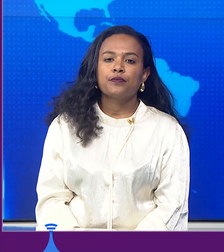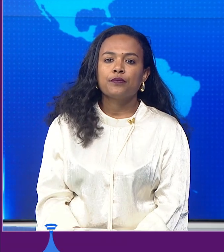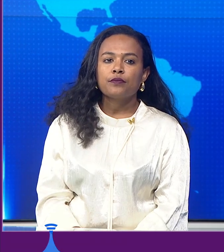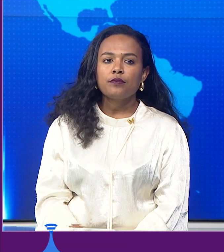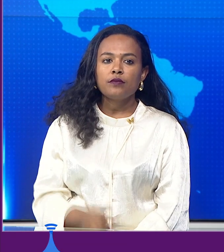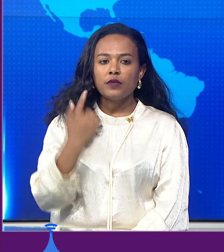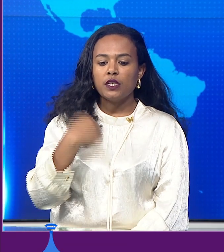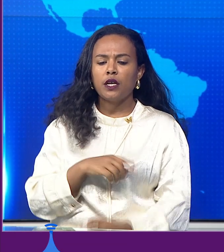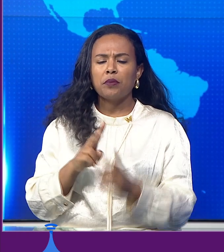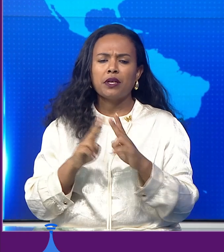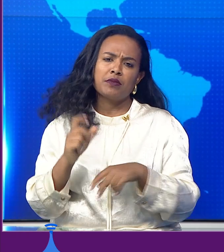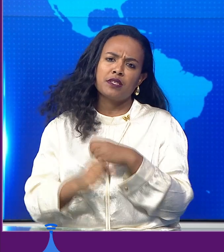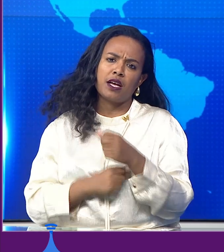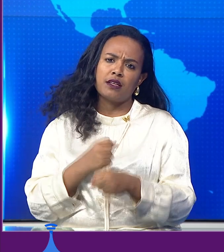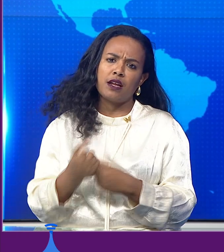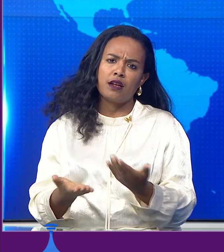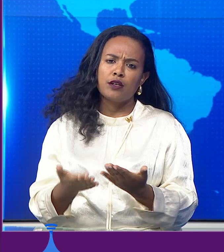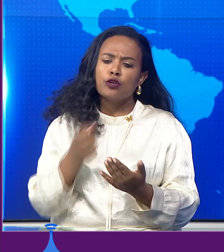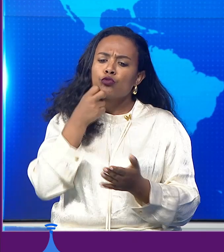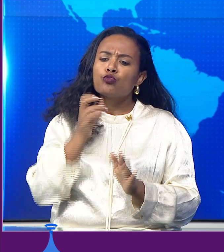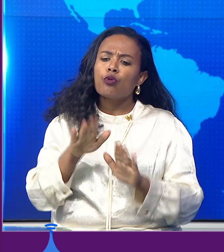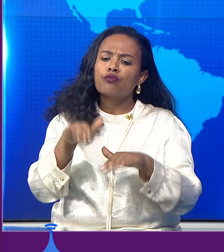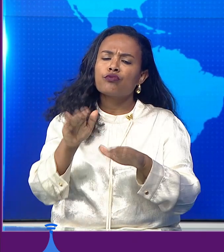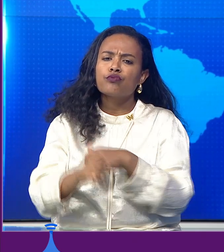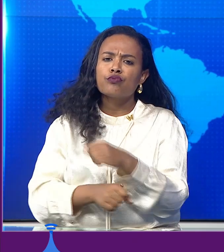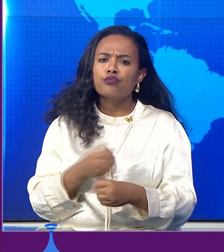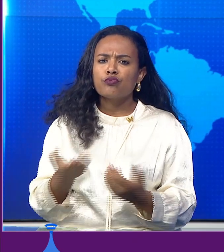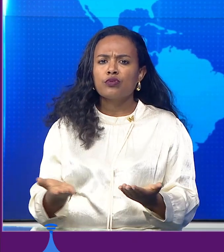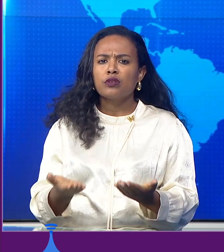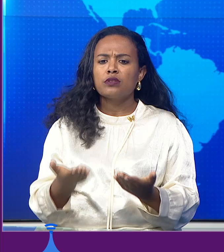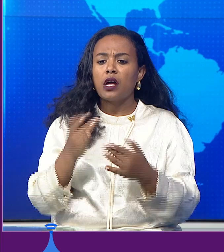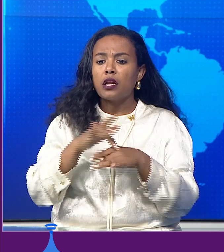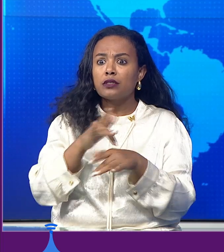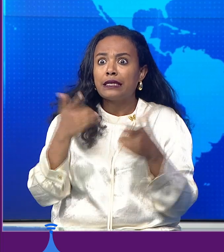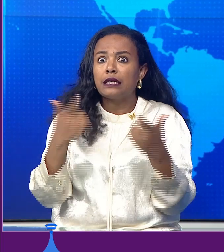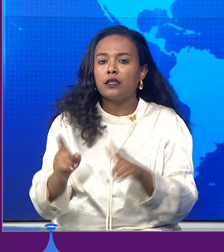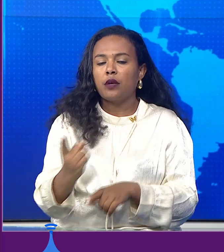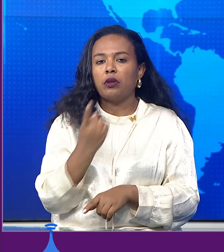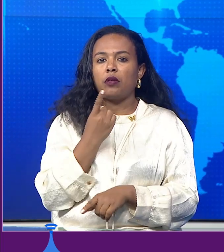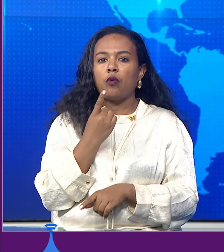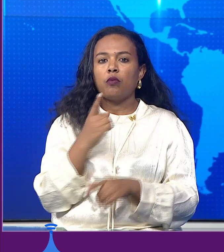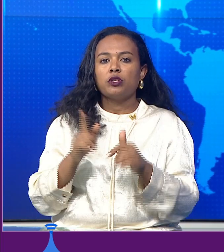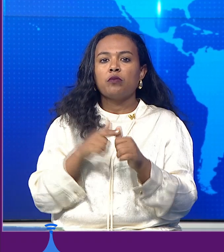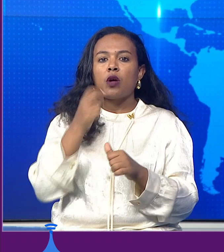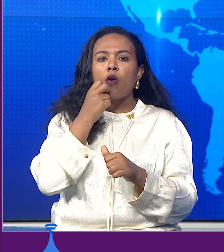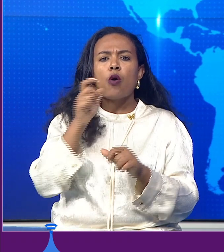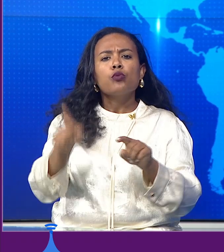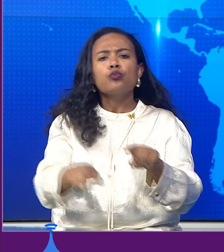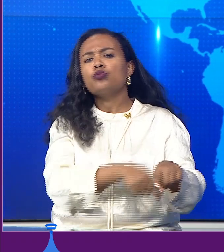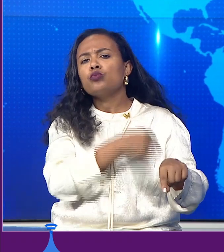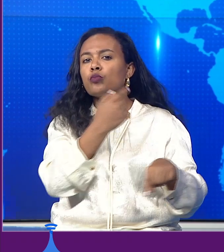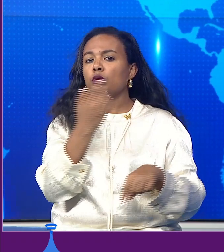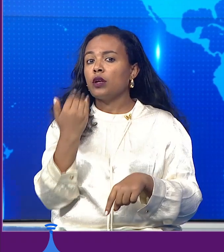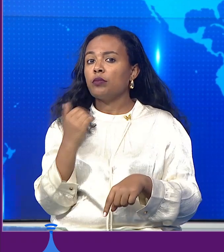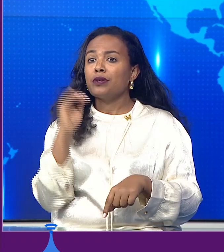እኛ በጣም ተሰቃይተናል። ጎርፉ አሰቃይቶናል። ሳናስበው በድንገት ነው የመጣብን። መጀመሪያ ውሃው ሩቅ ቦታ ነበረ።